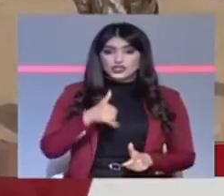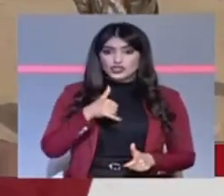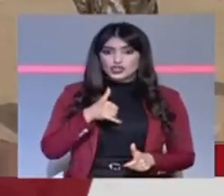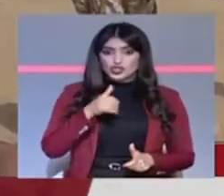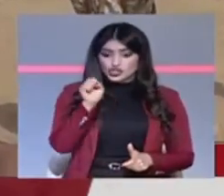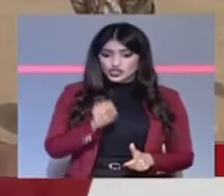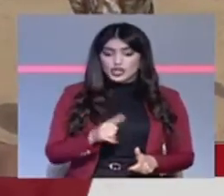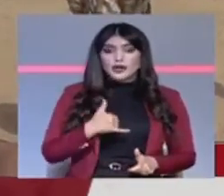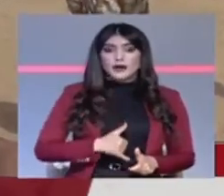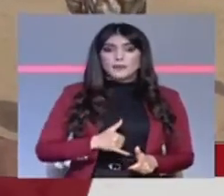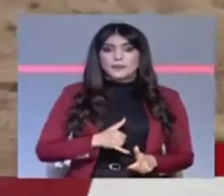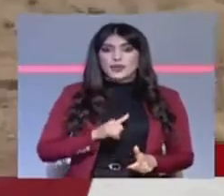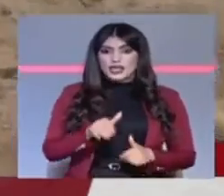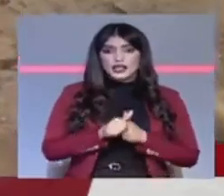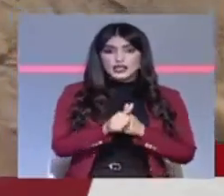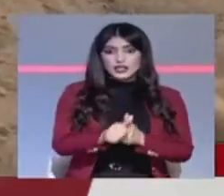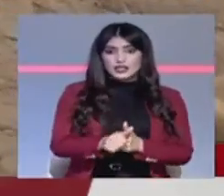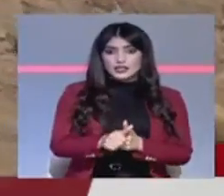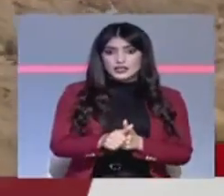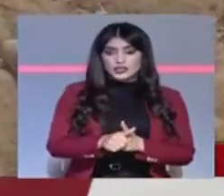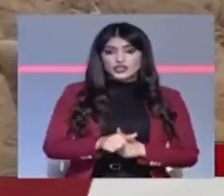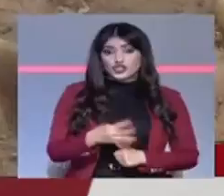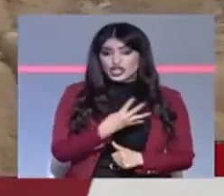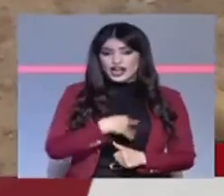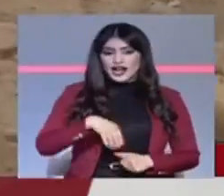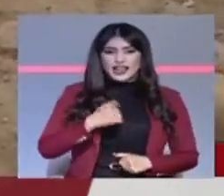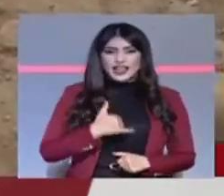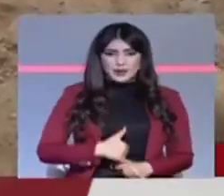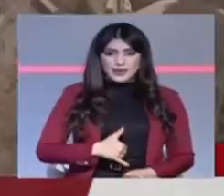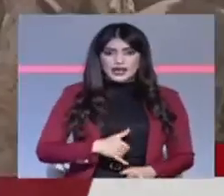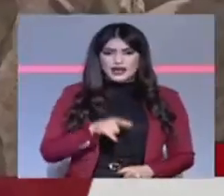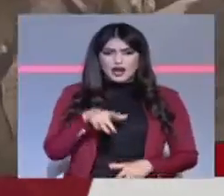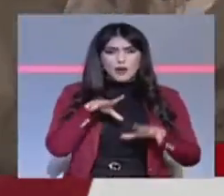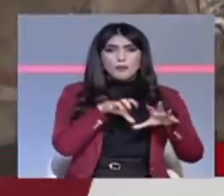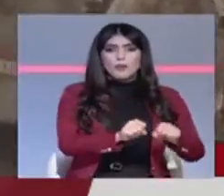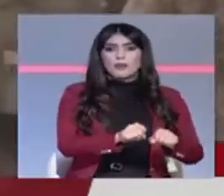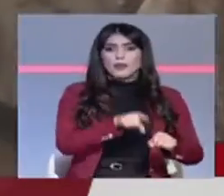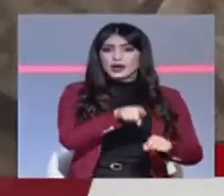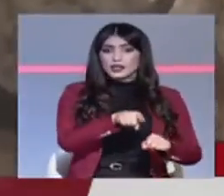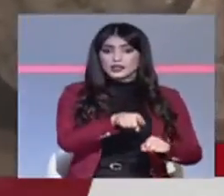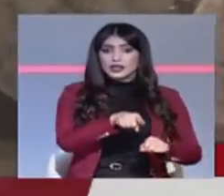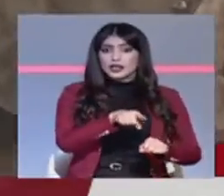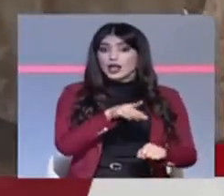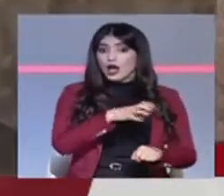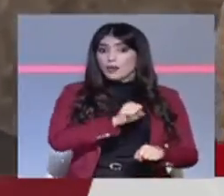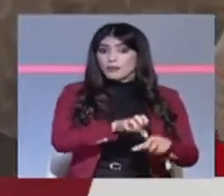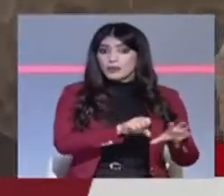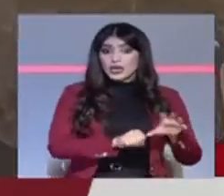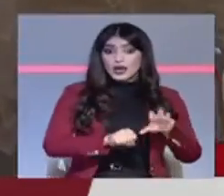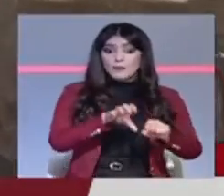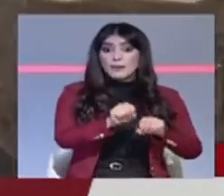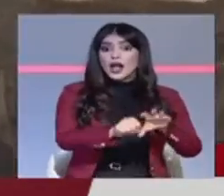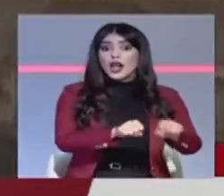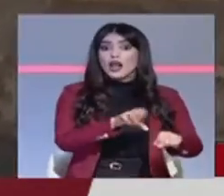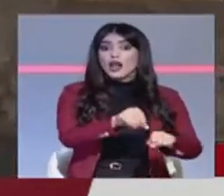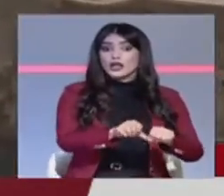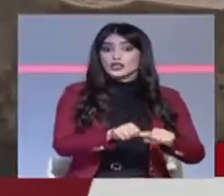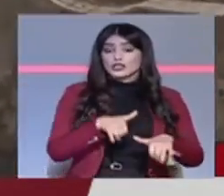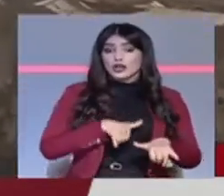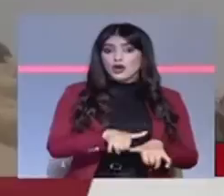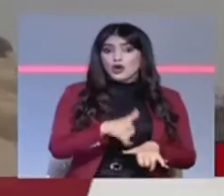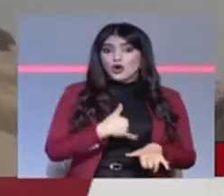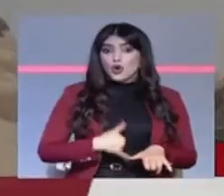ابين جنوب شرقي البلاد سيطرت على اثرها هذه الاخيره على عدد من المواقع في محور